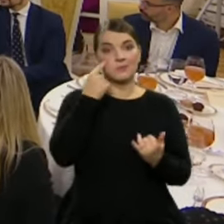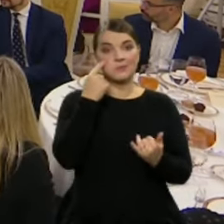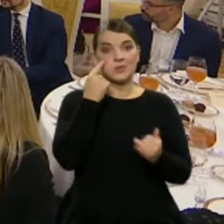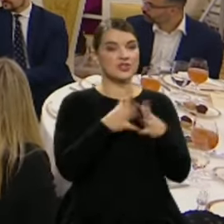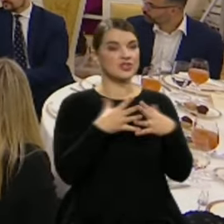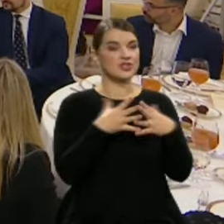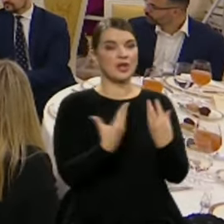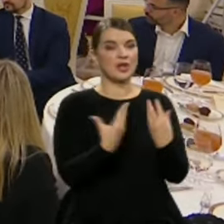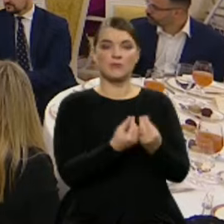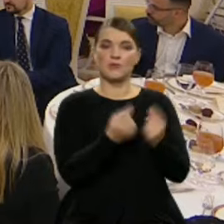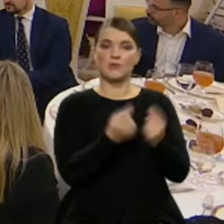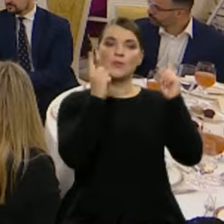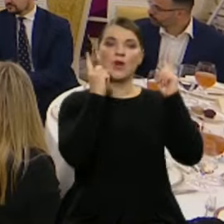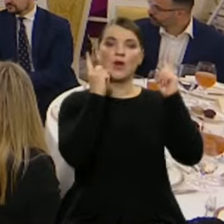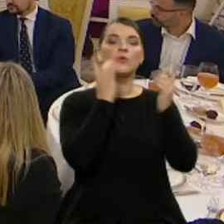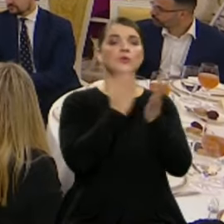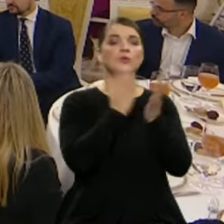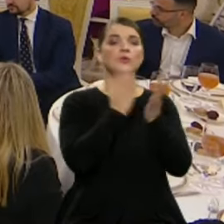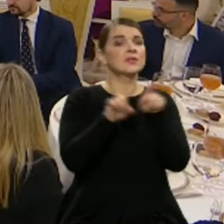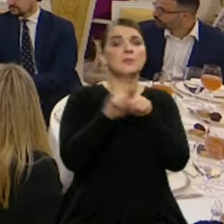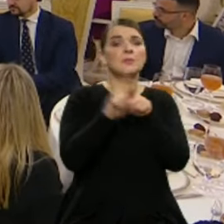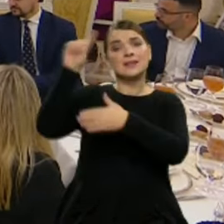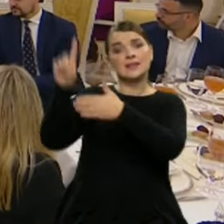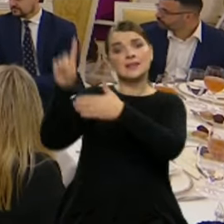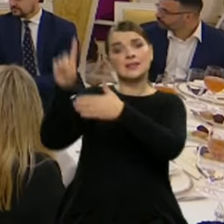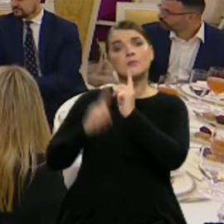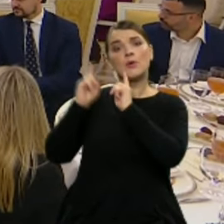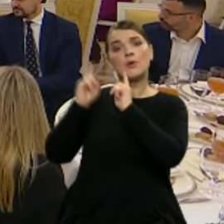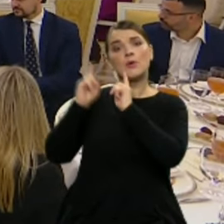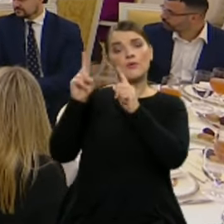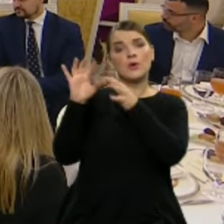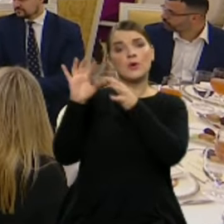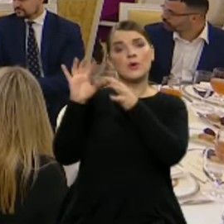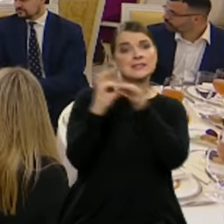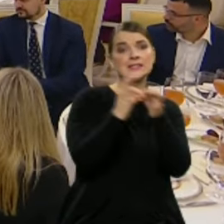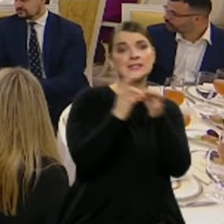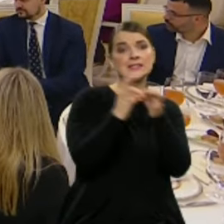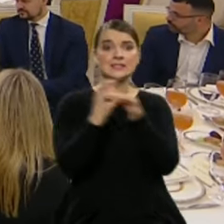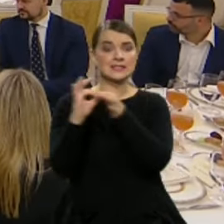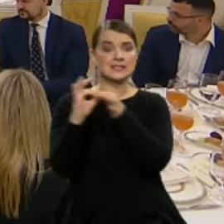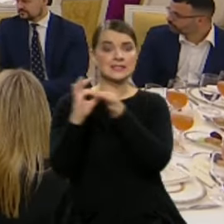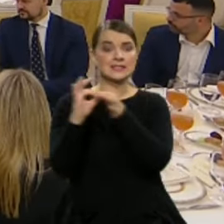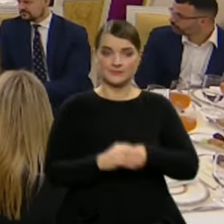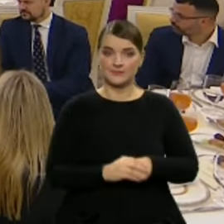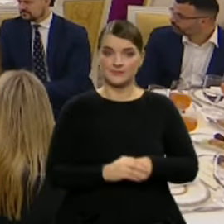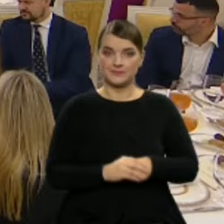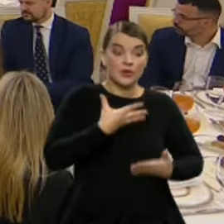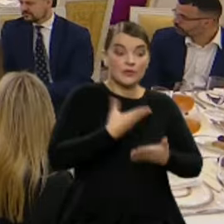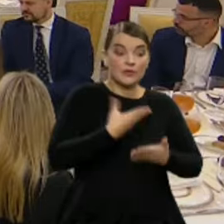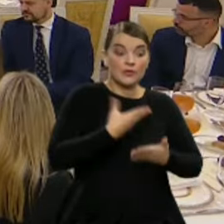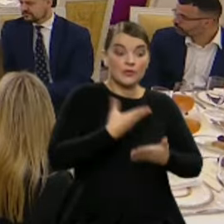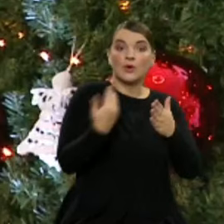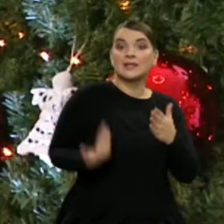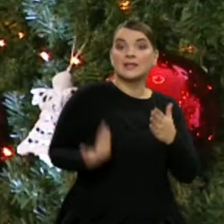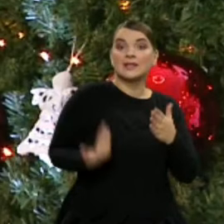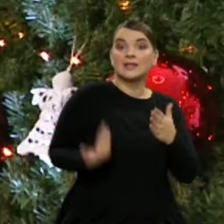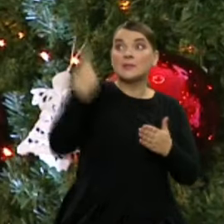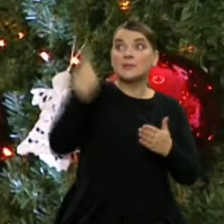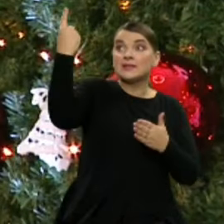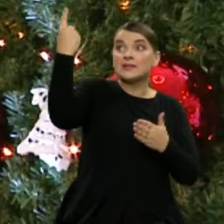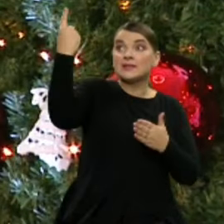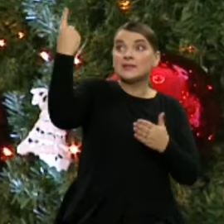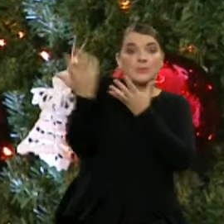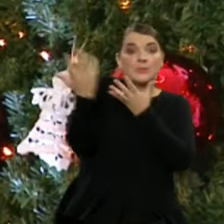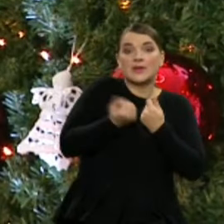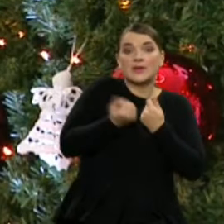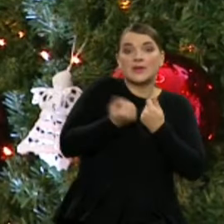kita kaip tikėjimo krizė, kurios priežastis slypi tame, kad atsisakoma į savo gyvenimą įsileisti Dievą, kuris būtų